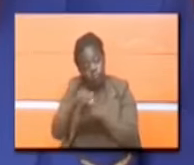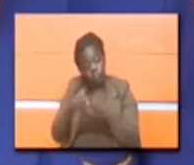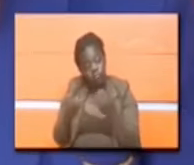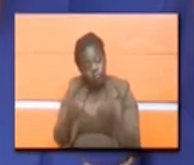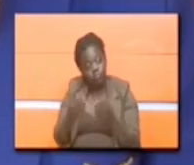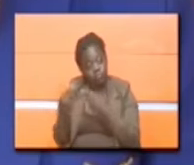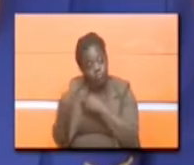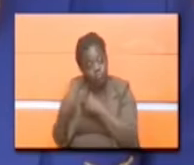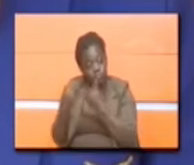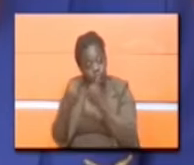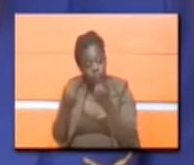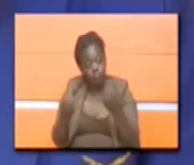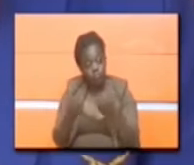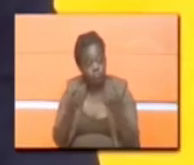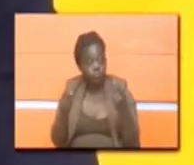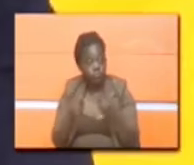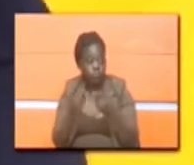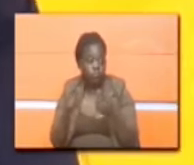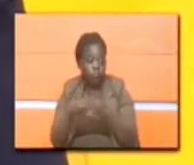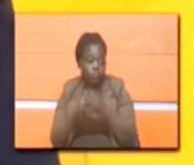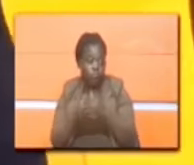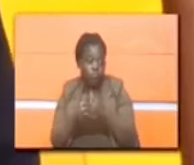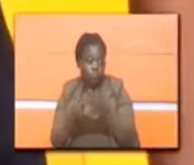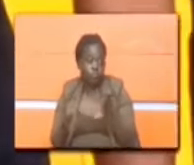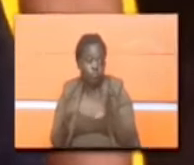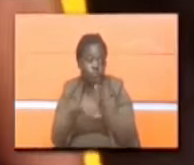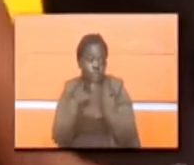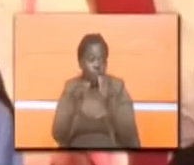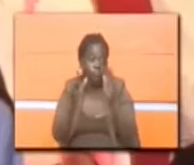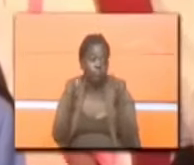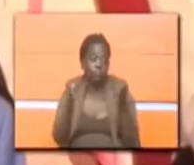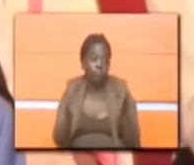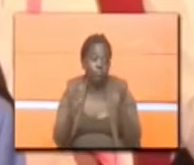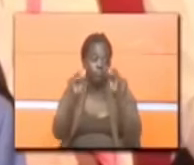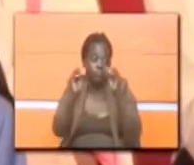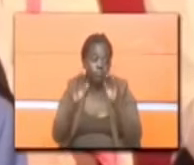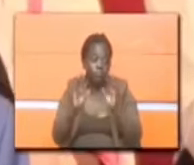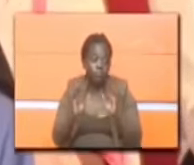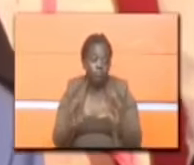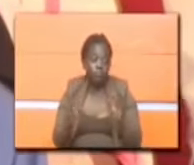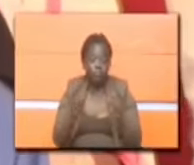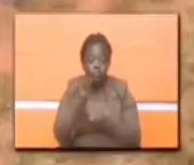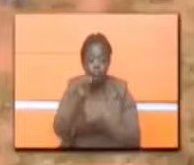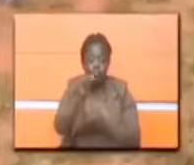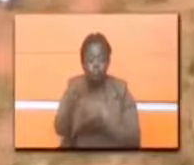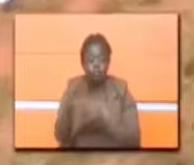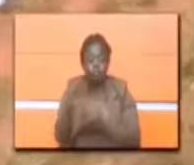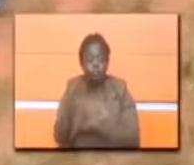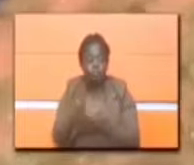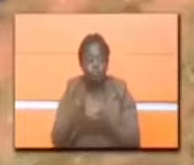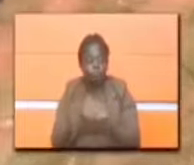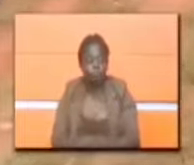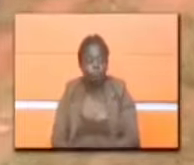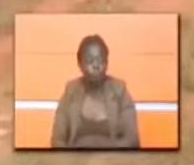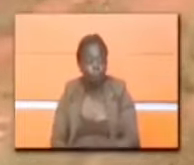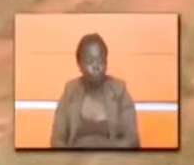abantu abavunaanyizibwa bangi omuli bayinginiya, bannamateeka, abasomesa, bannamawulire n'abalala.